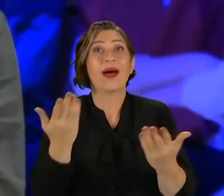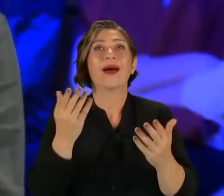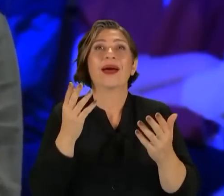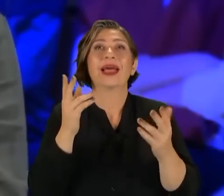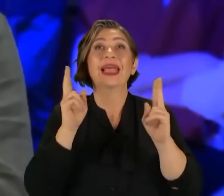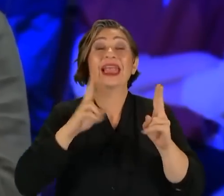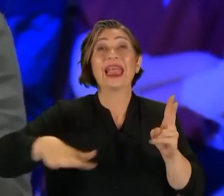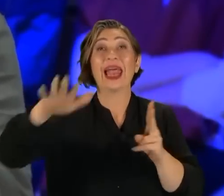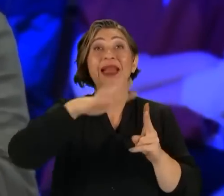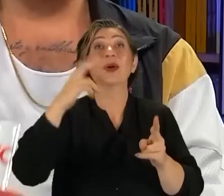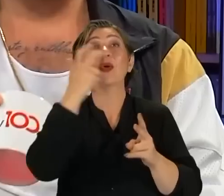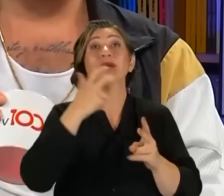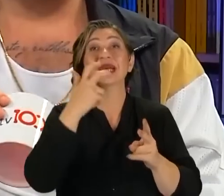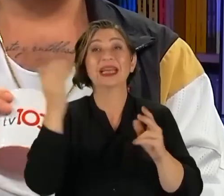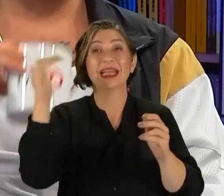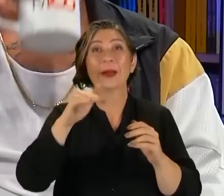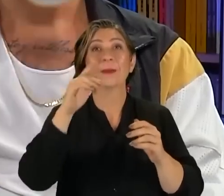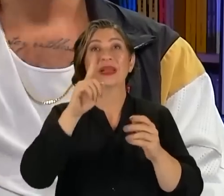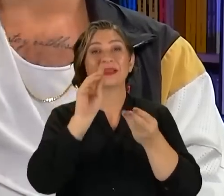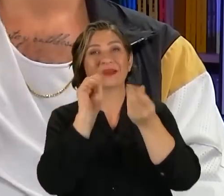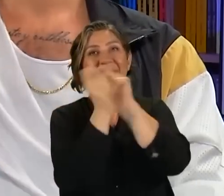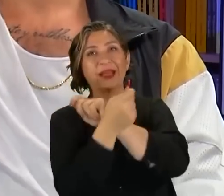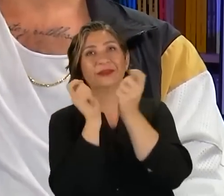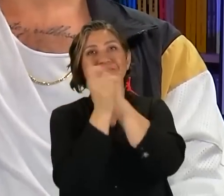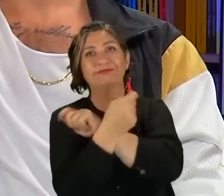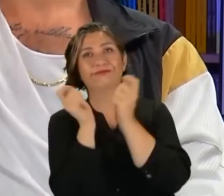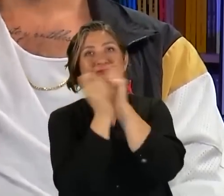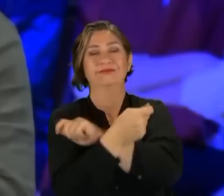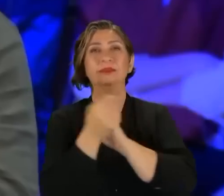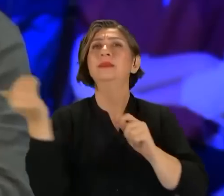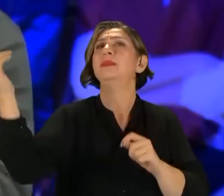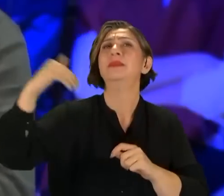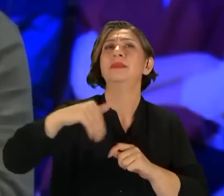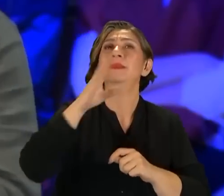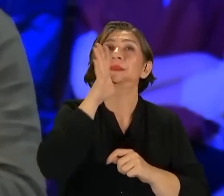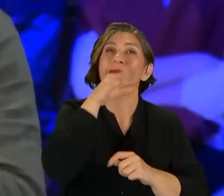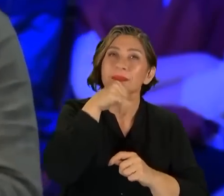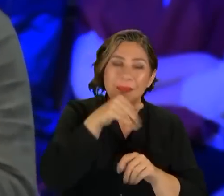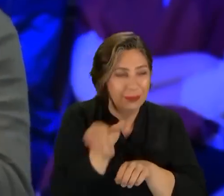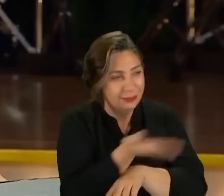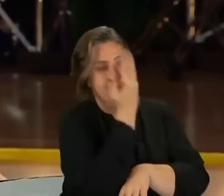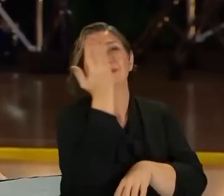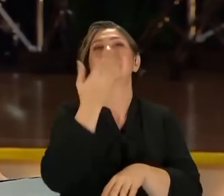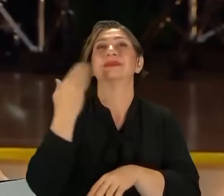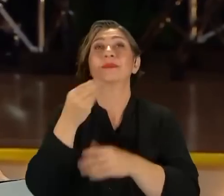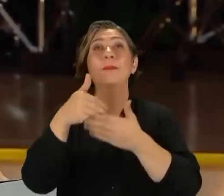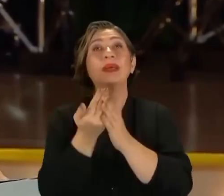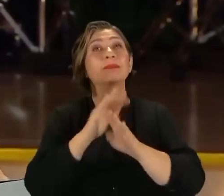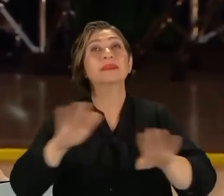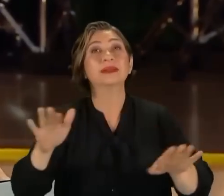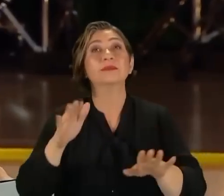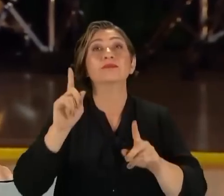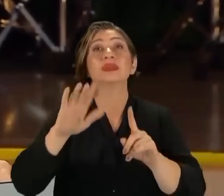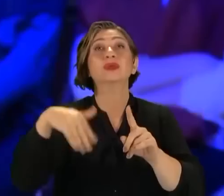genelde bütün konserlerimize gelen kitle bir devir daim içinde. Gelenler yaşlananları yani, gönderiyorsunuz. Biletler bittiği için